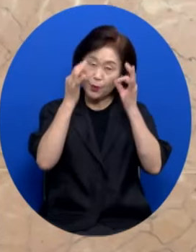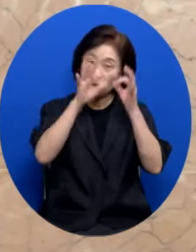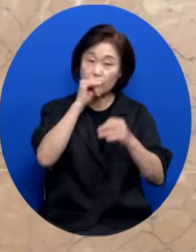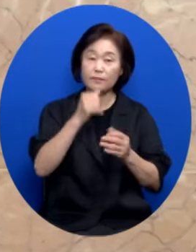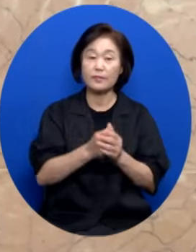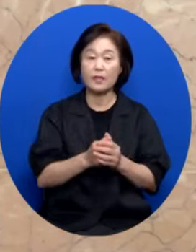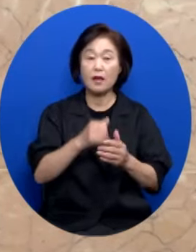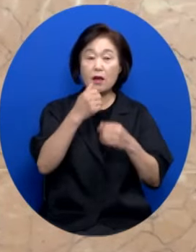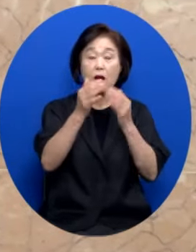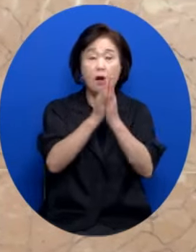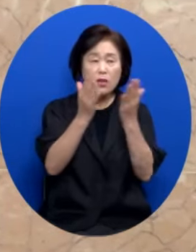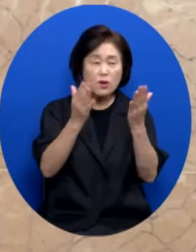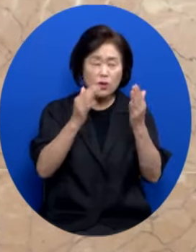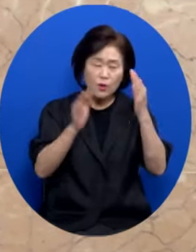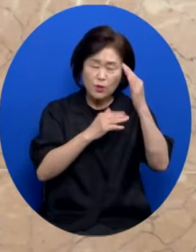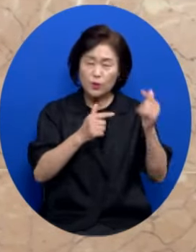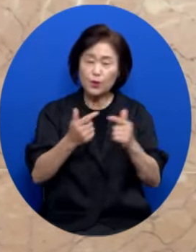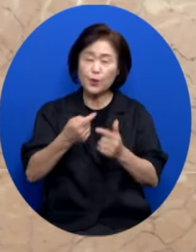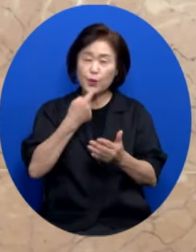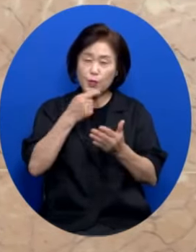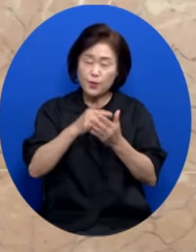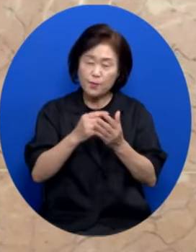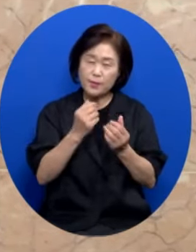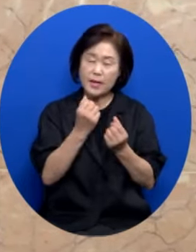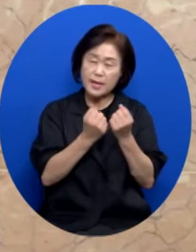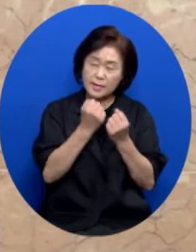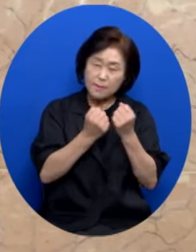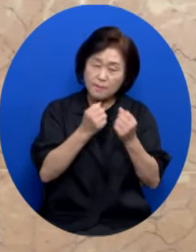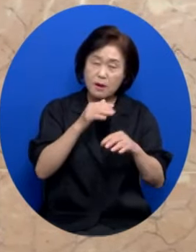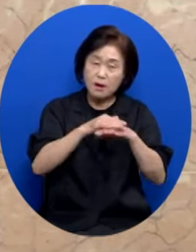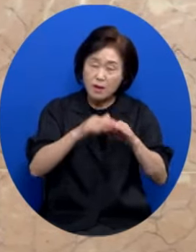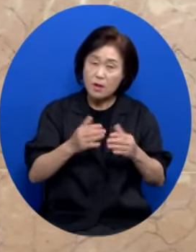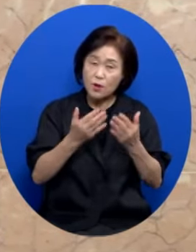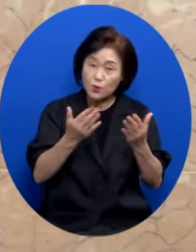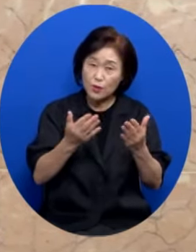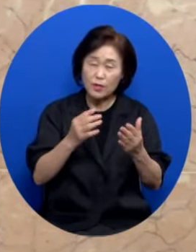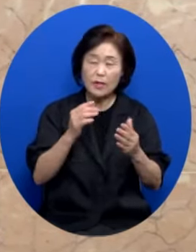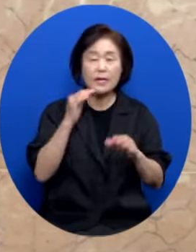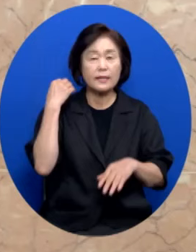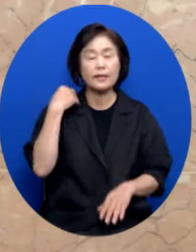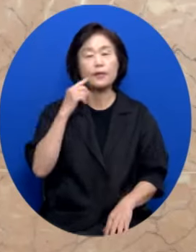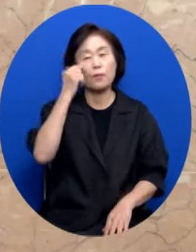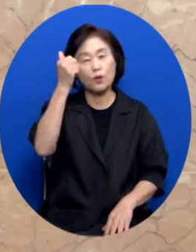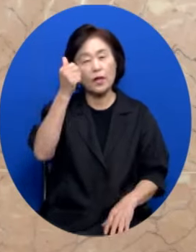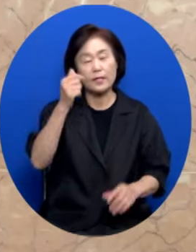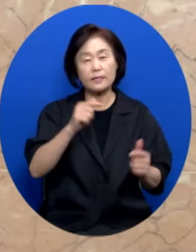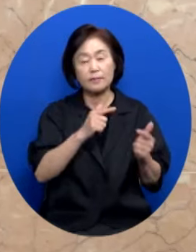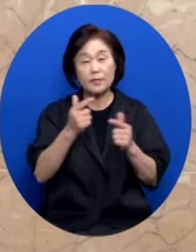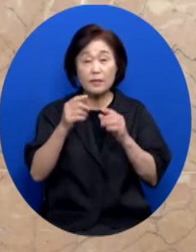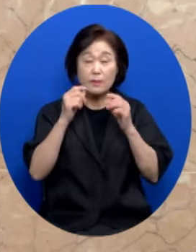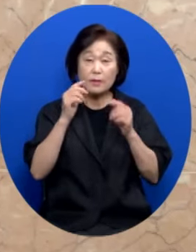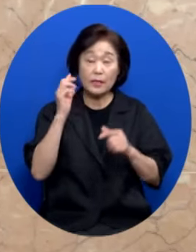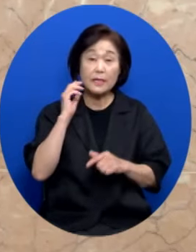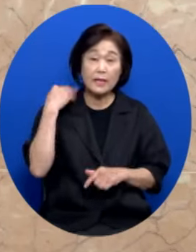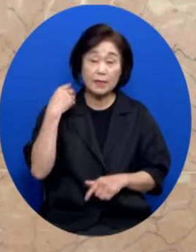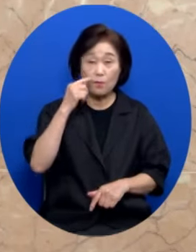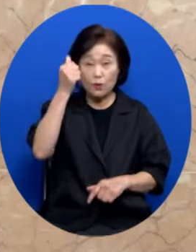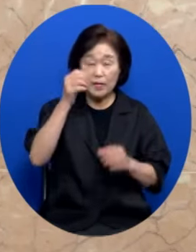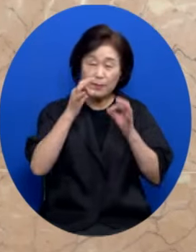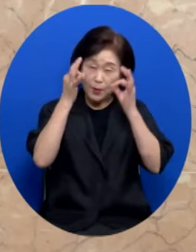쉽게 전해주시려는 담임 목사님의 열정과 노력으로 모든 예배마다 삶에 적용할 수 있는 은혜의